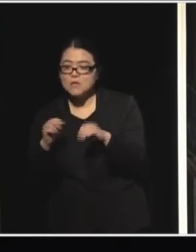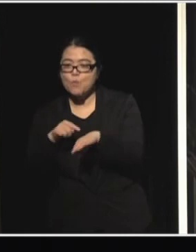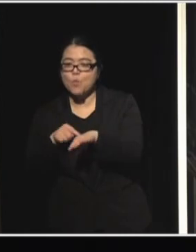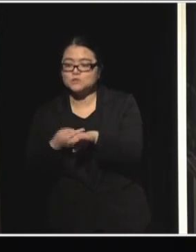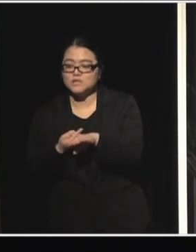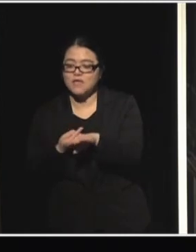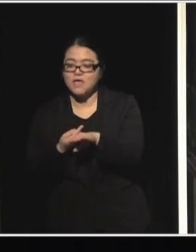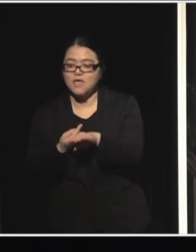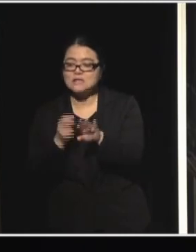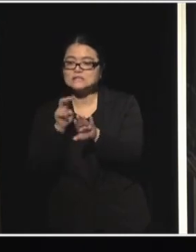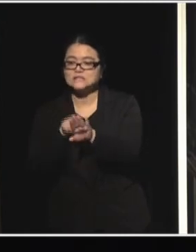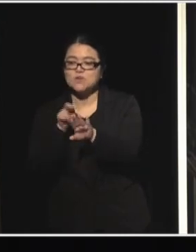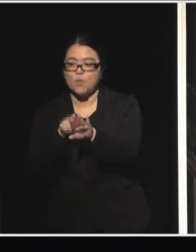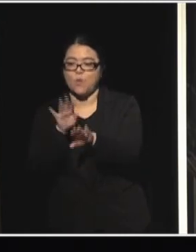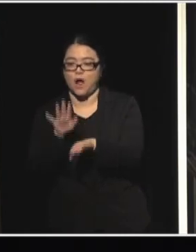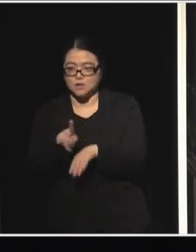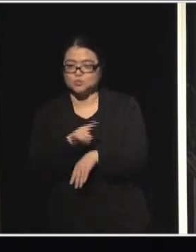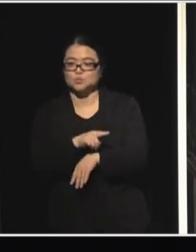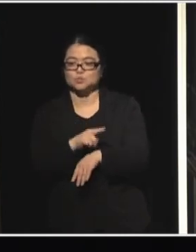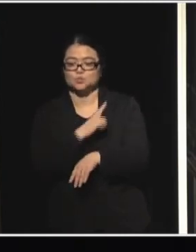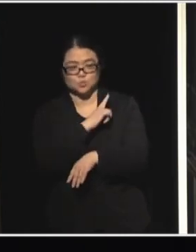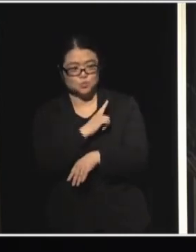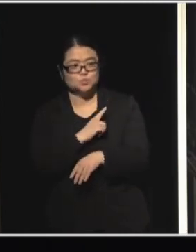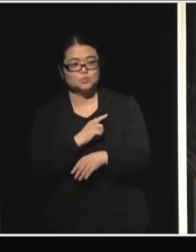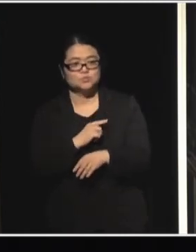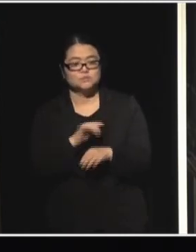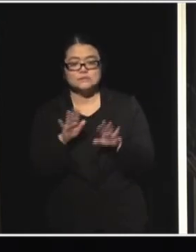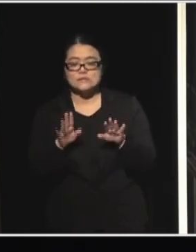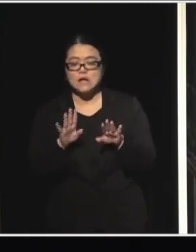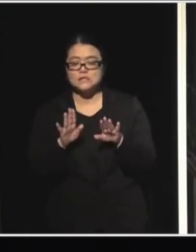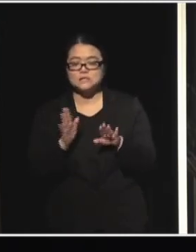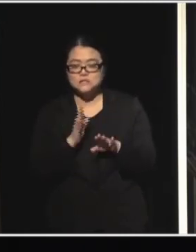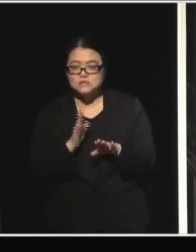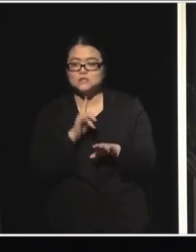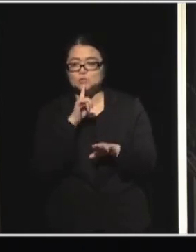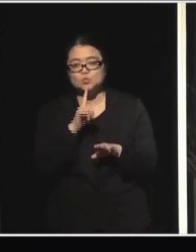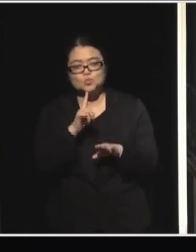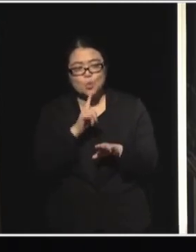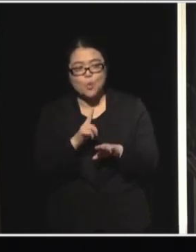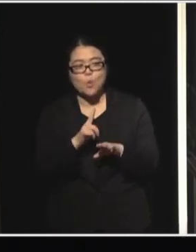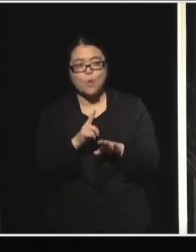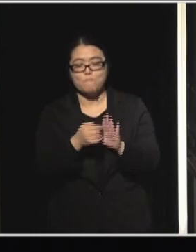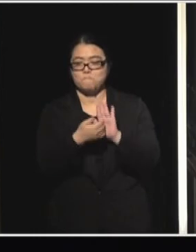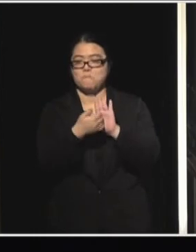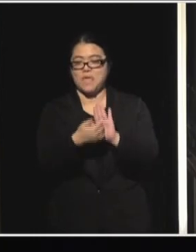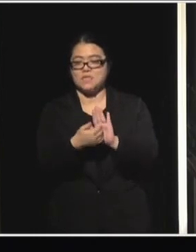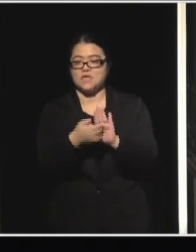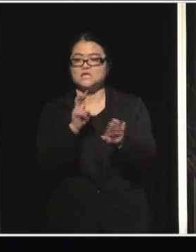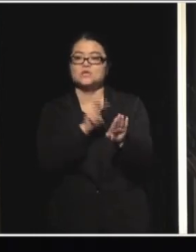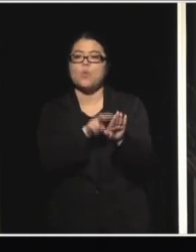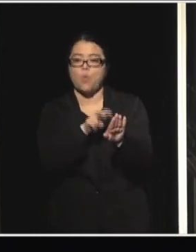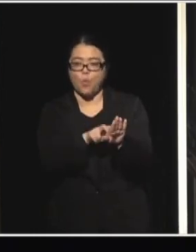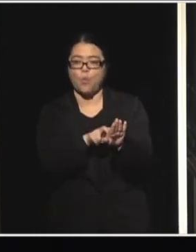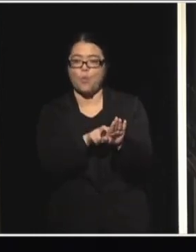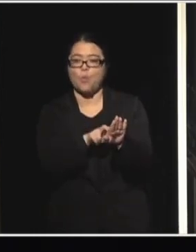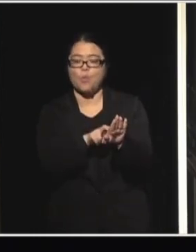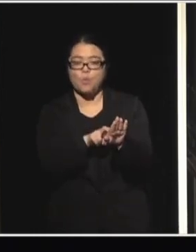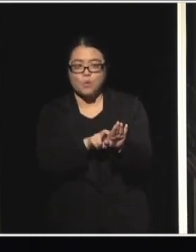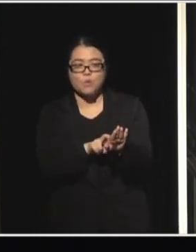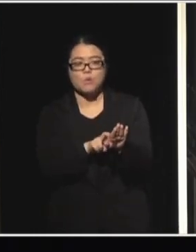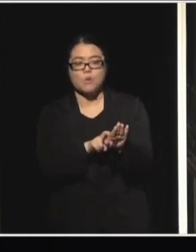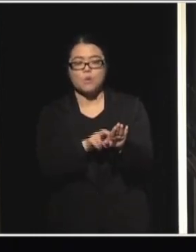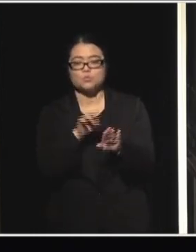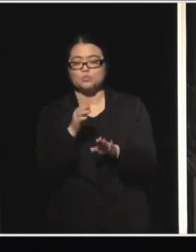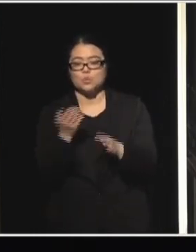ね分子標的薬とか最近名義両方なんからですがそういったものはどうかというのを比べたんですけれどもそれ